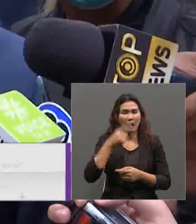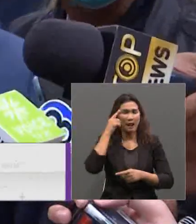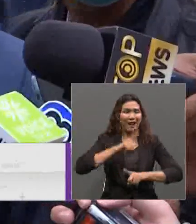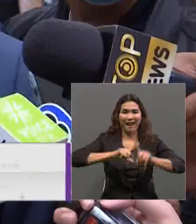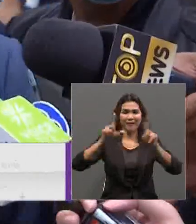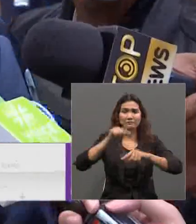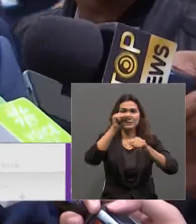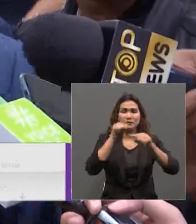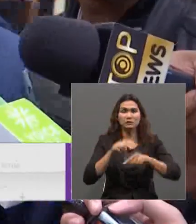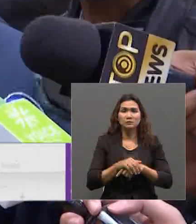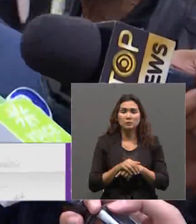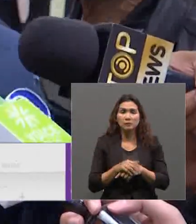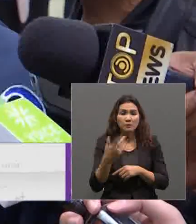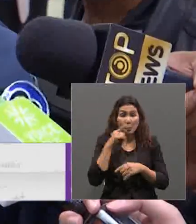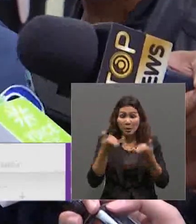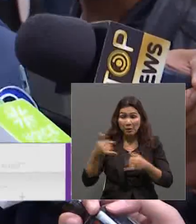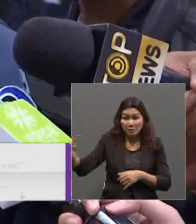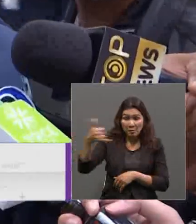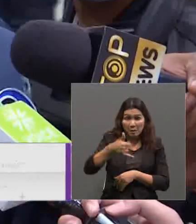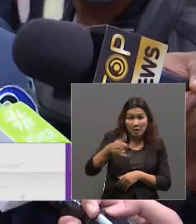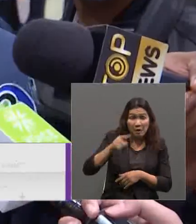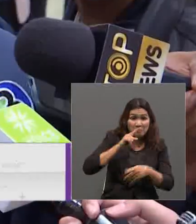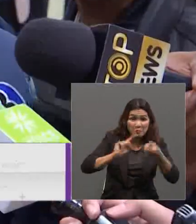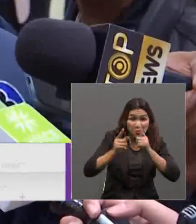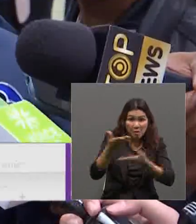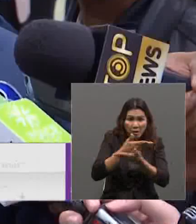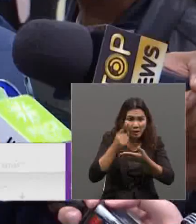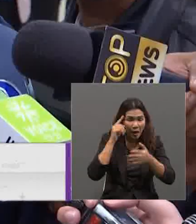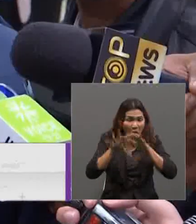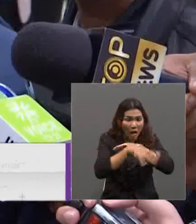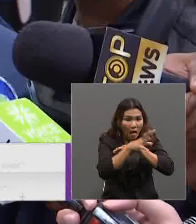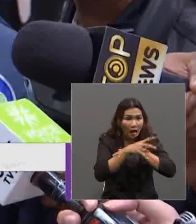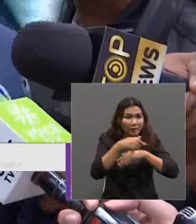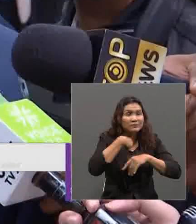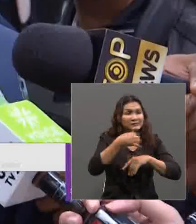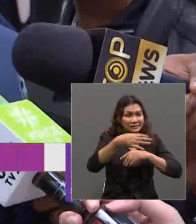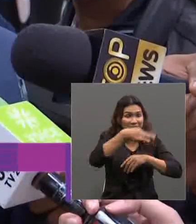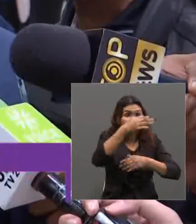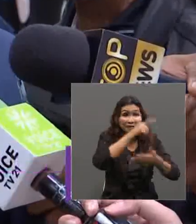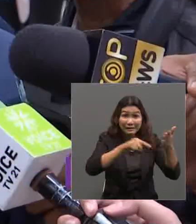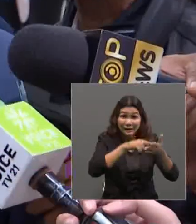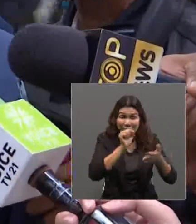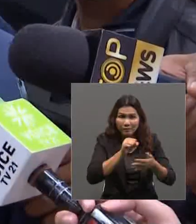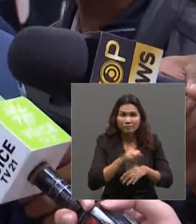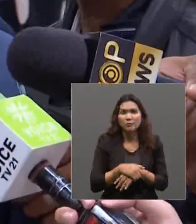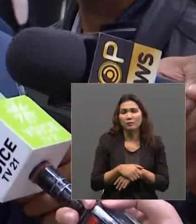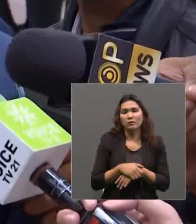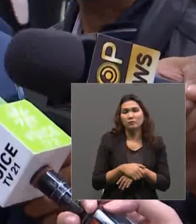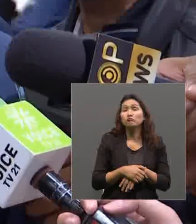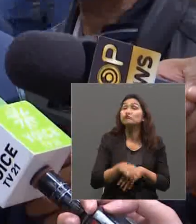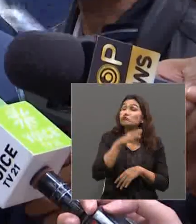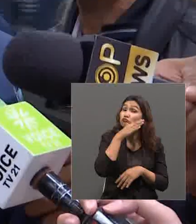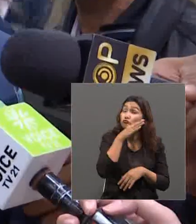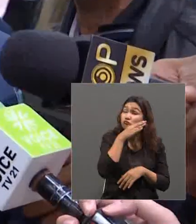มองว่าอาจจะมีการเอาสิ่งที่อภิปรายเนี่ยเอาไปขยายผลสู่การหาสิ่งเลือกตั้งด้วย ก็ขยายผลถ้าสมมติว่าเ